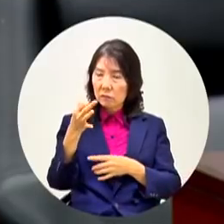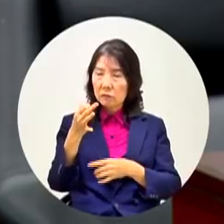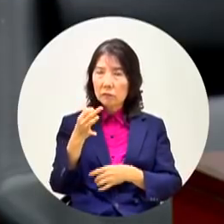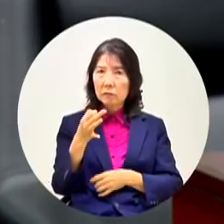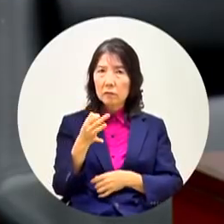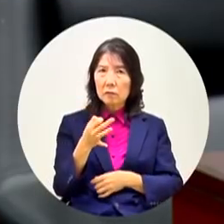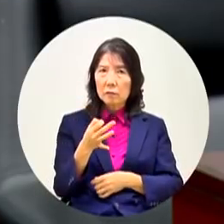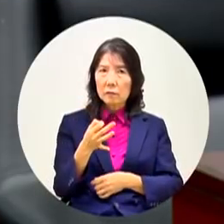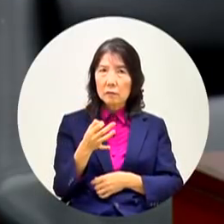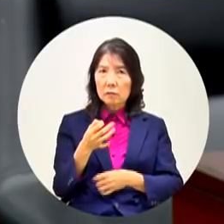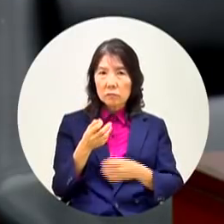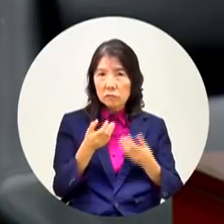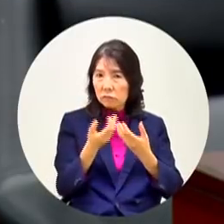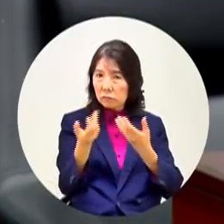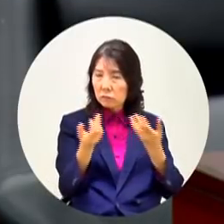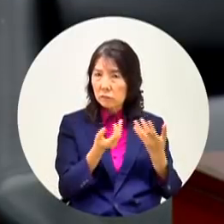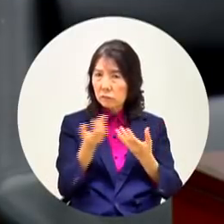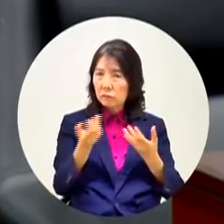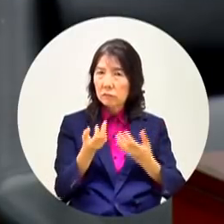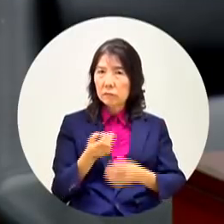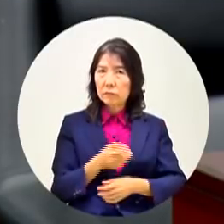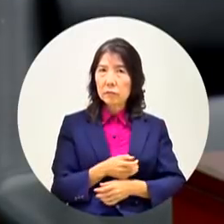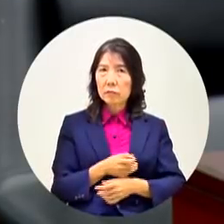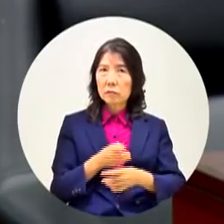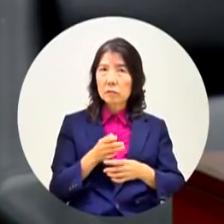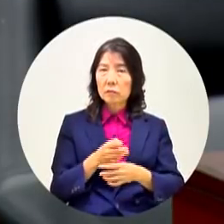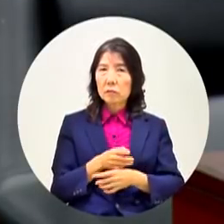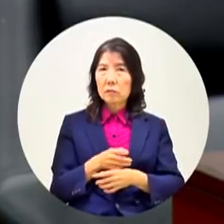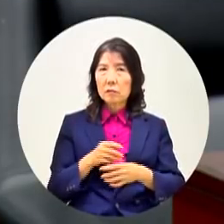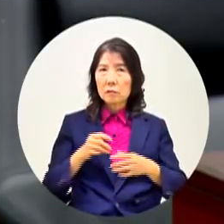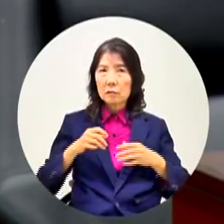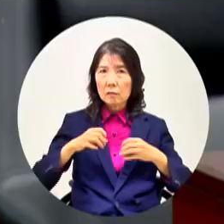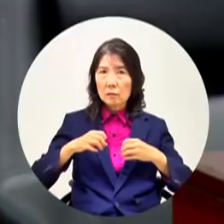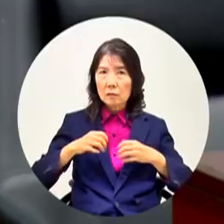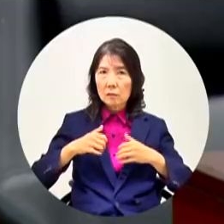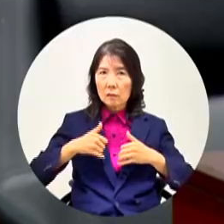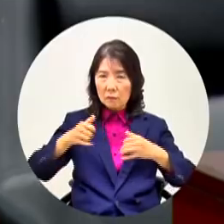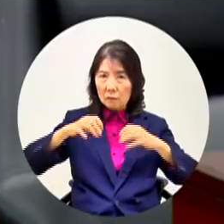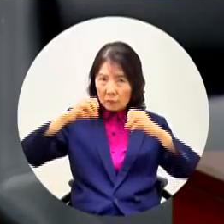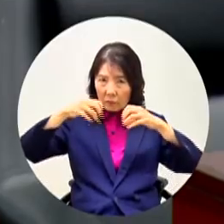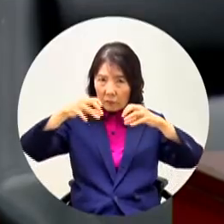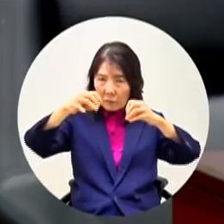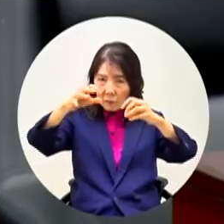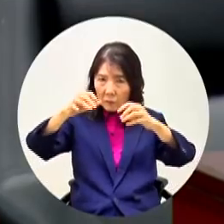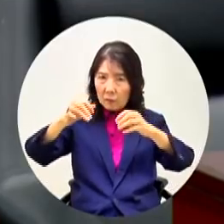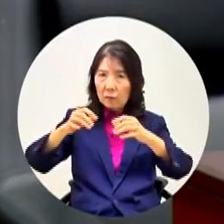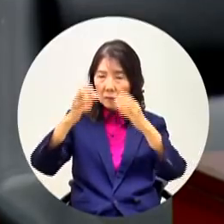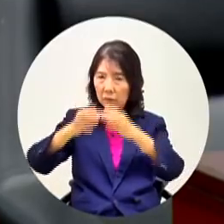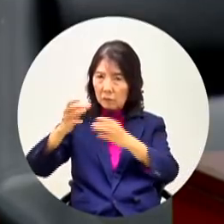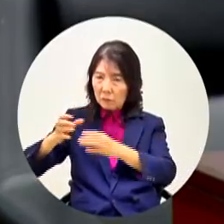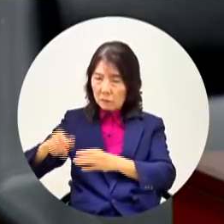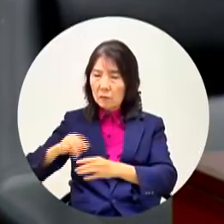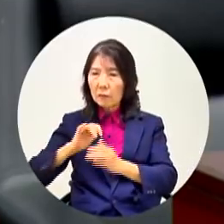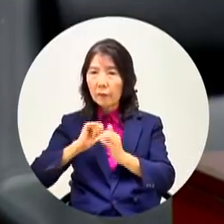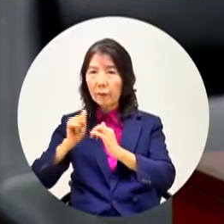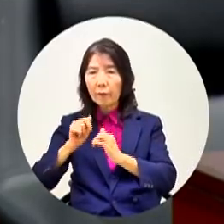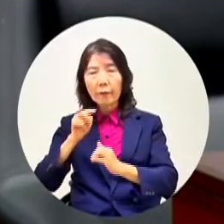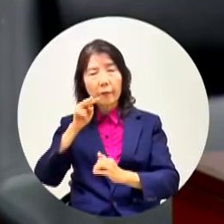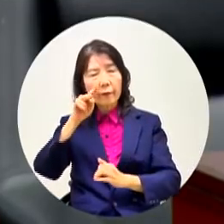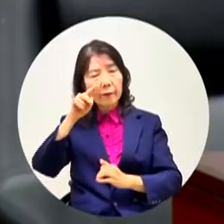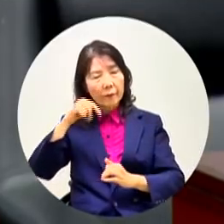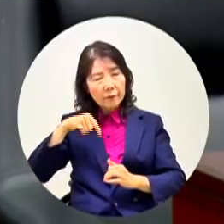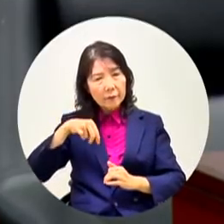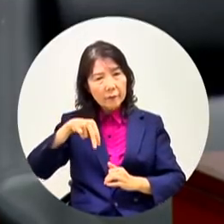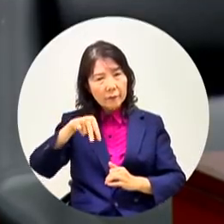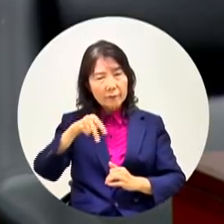怎样来分摊，怎样把这个路灯设计到给百姓来去肯定，和百姓当来去讲讲，